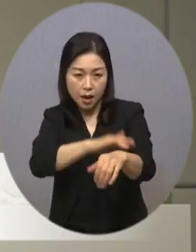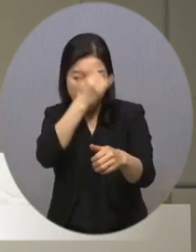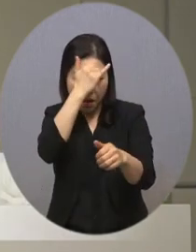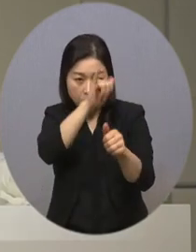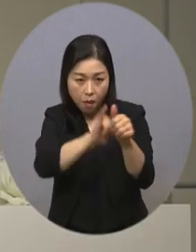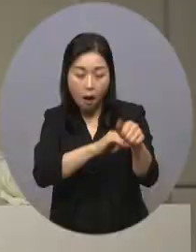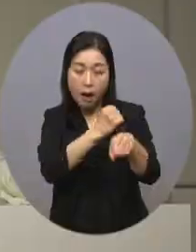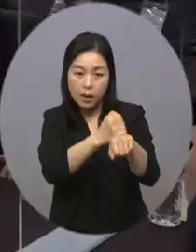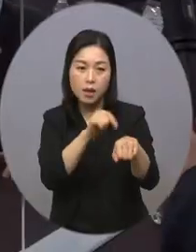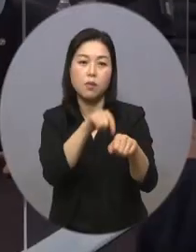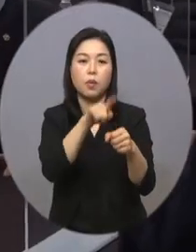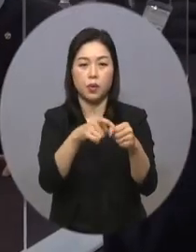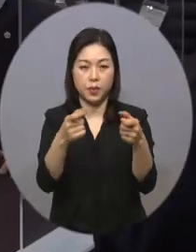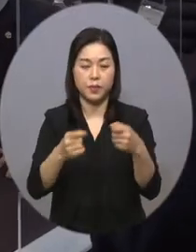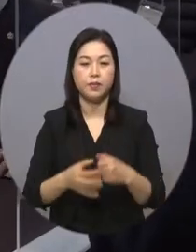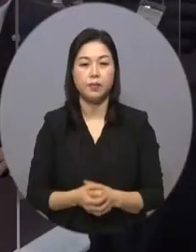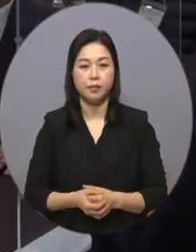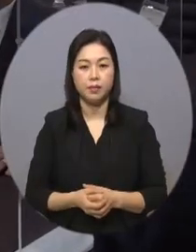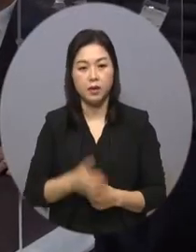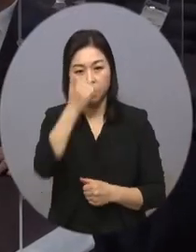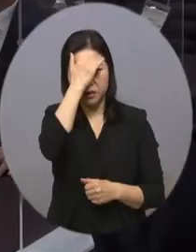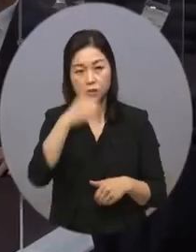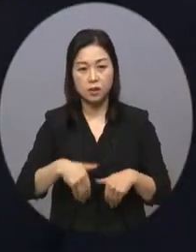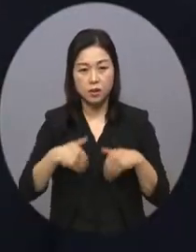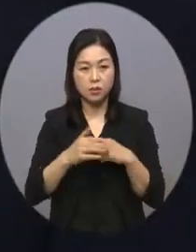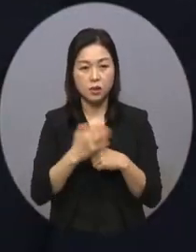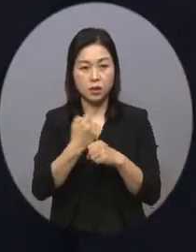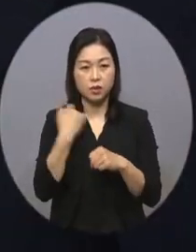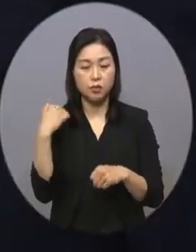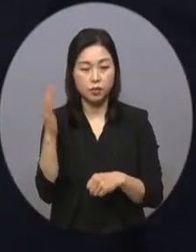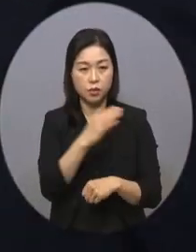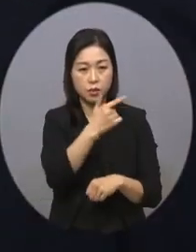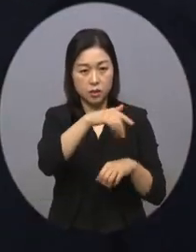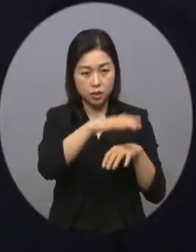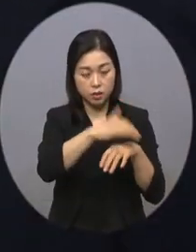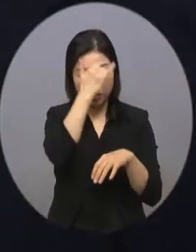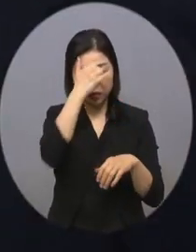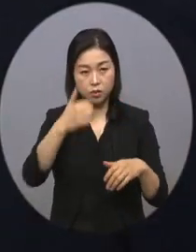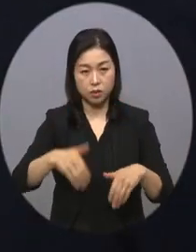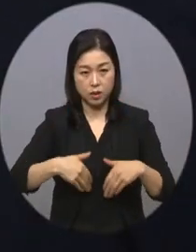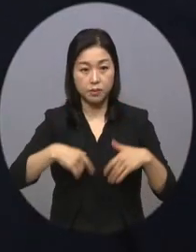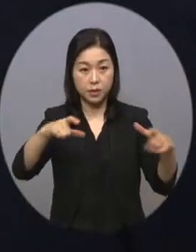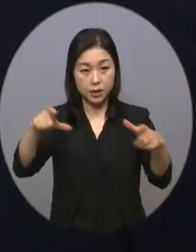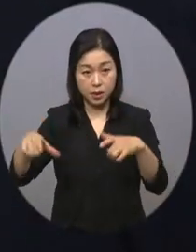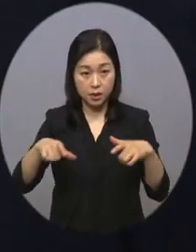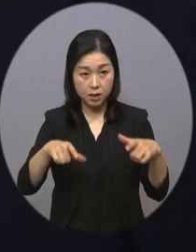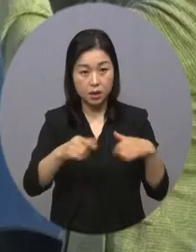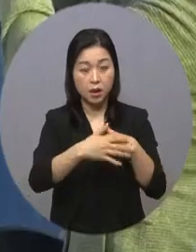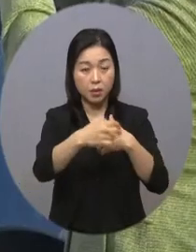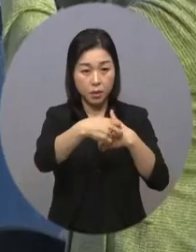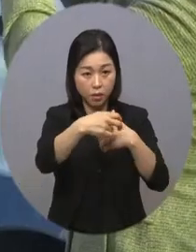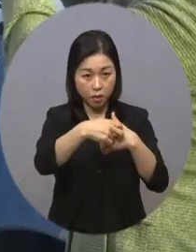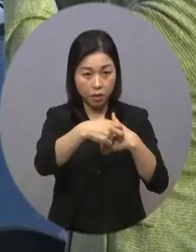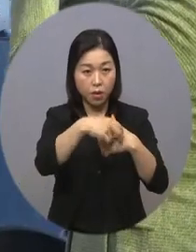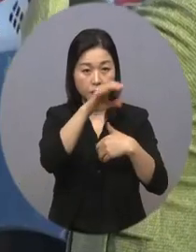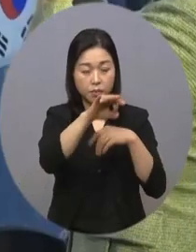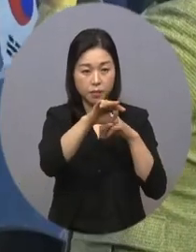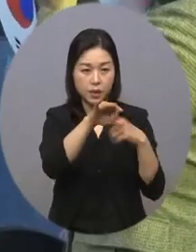도전의 목표입니다. 충청남도는 지난해부터 대전 충남 소재 병 의원 의료비 지원을